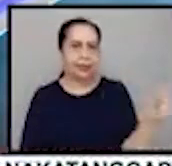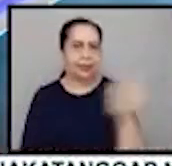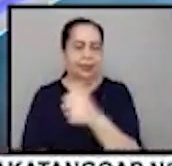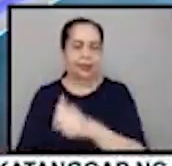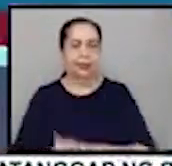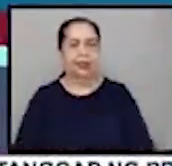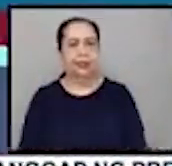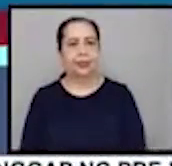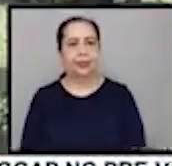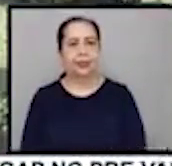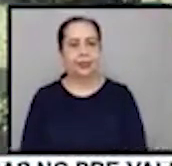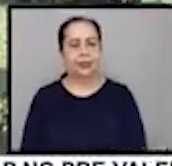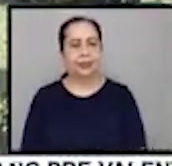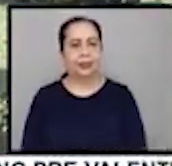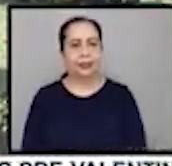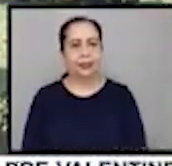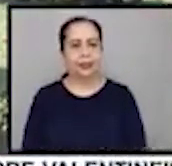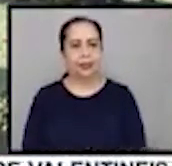Karen.